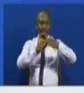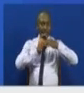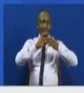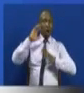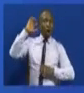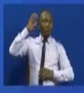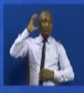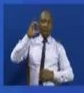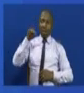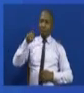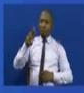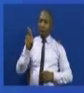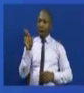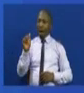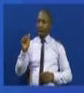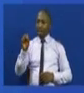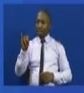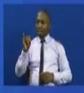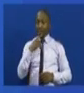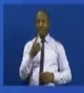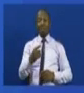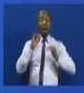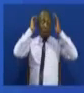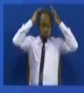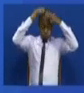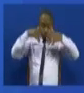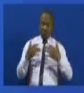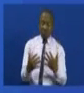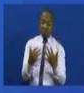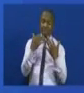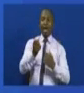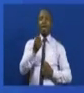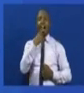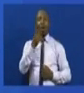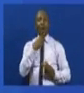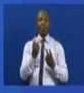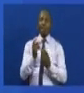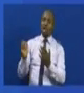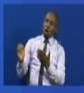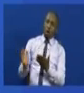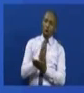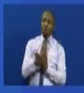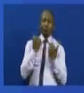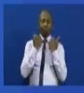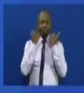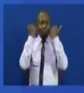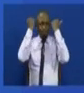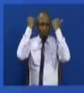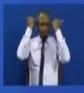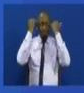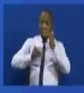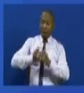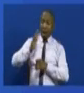Muhimbili MUHAS. Kujifukiza amekwambia ni dawa. Kujifukiza pia kunaondoa msongo wa mawazo. Kwa hiyo hata baada